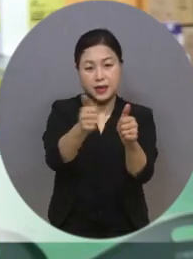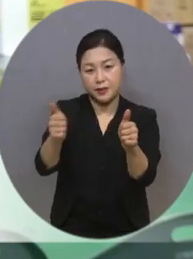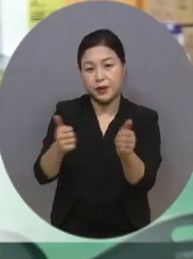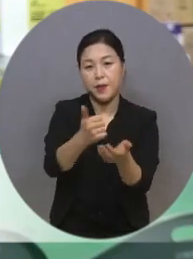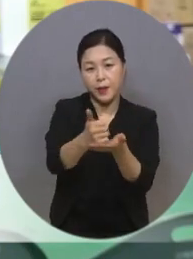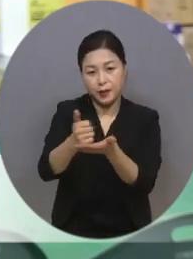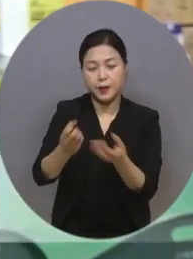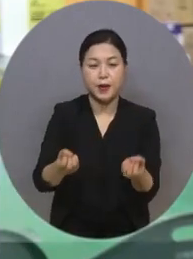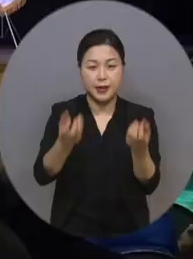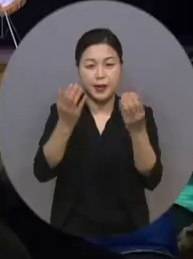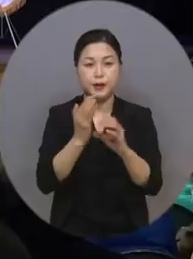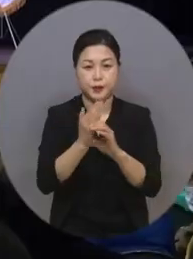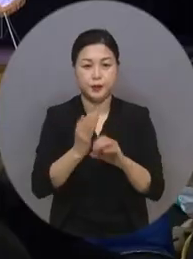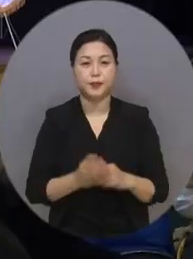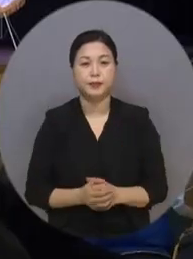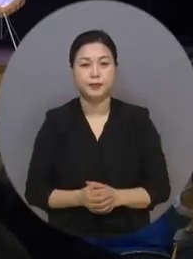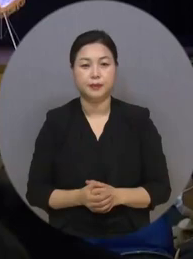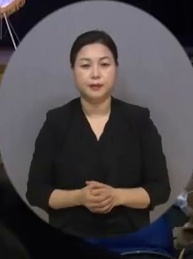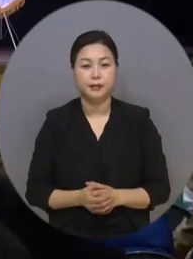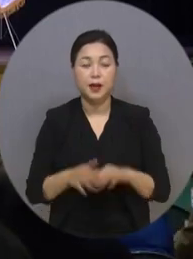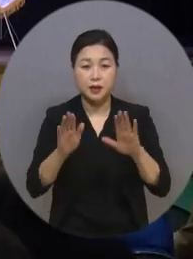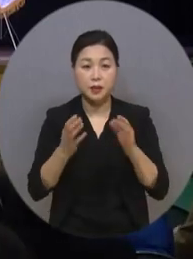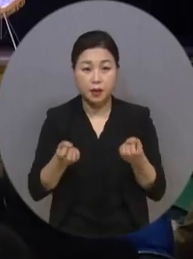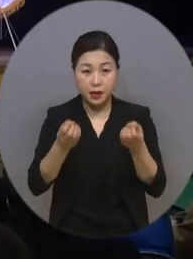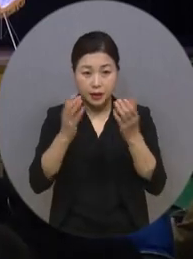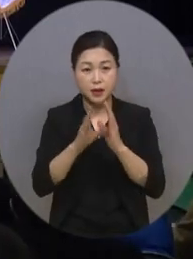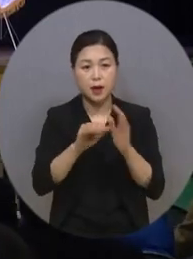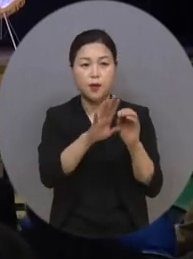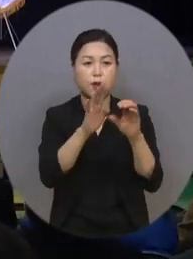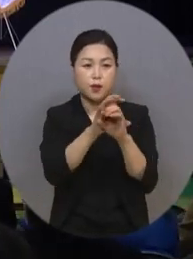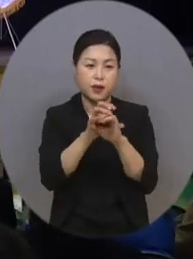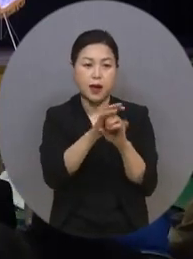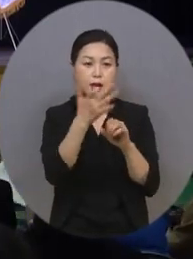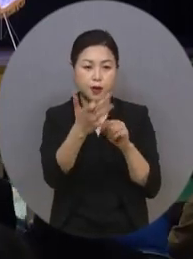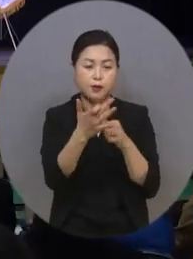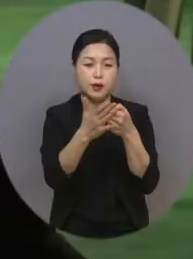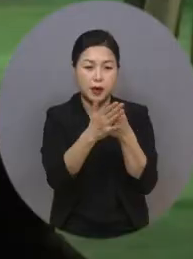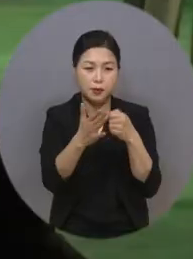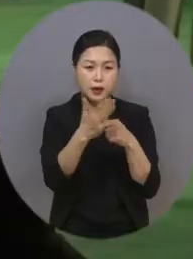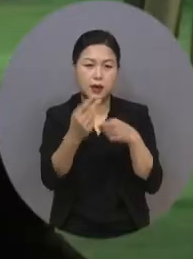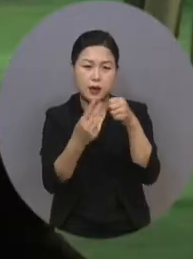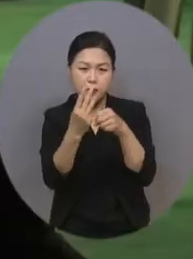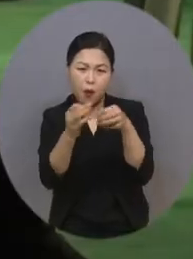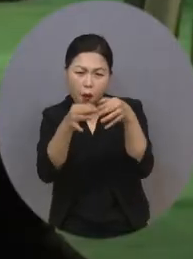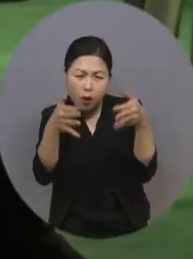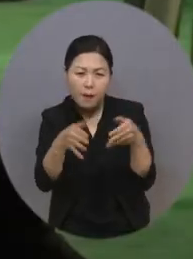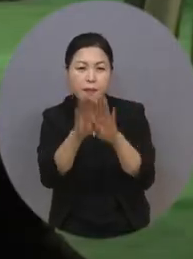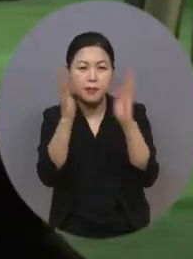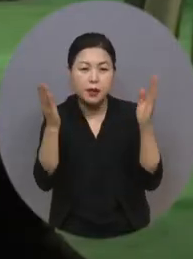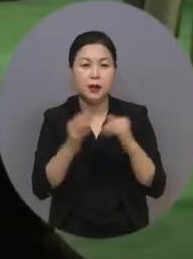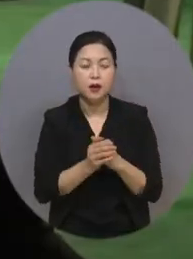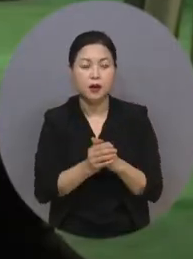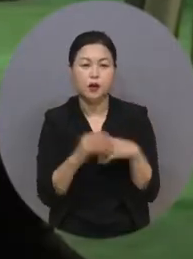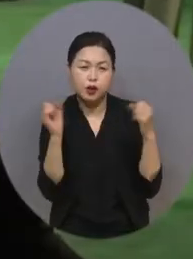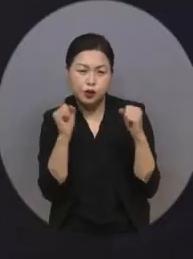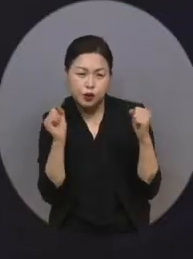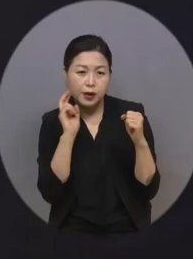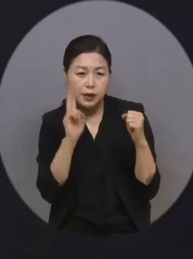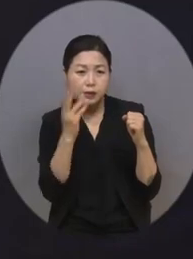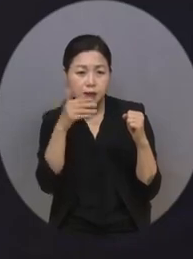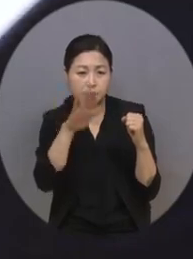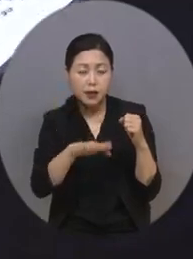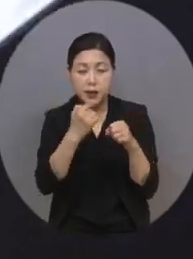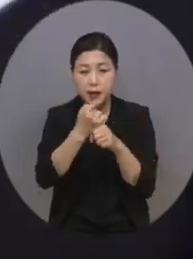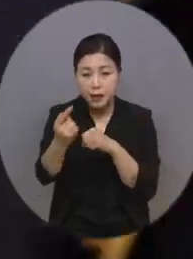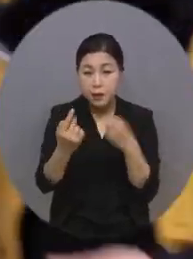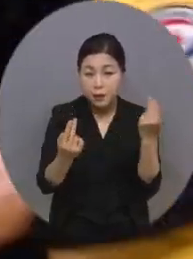행사를 하고 있습니다. 특히 이번 행사는 코로나19로 인해 3년 만에 열렸고 올해 들어 가장 추운 날씨지만 예년에 비해